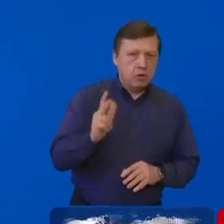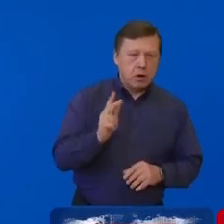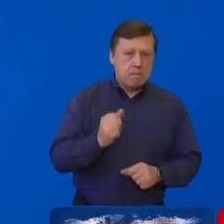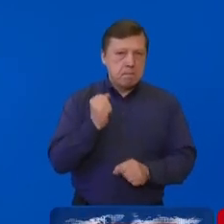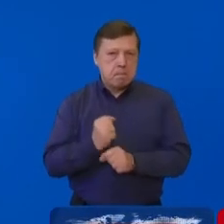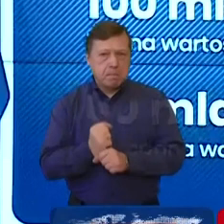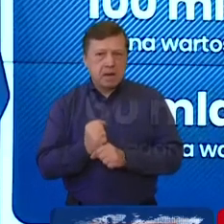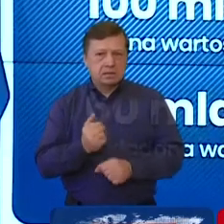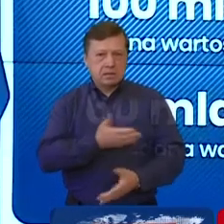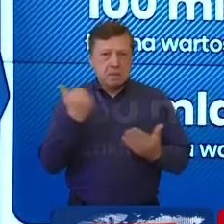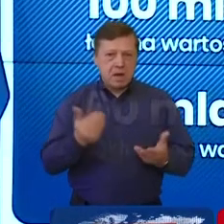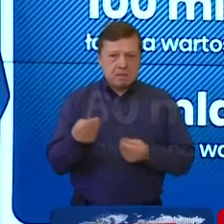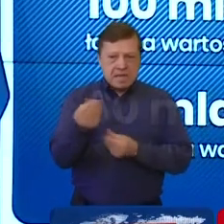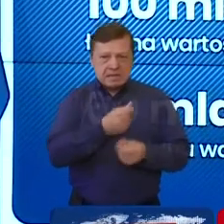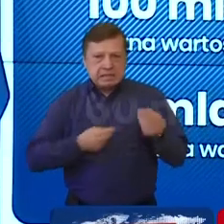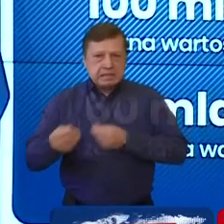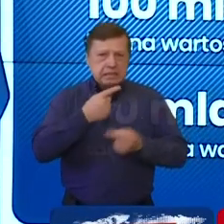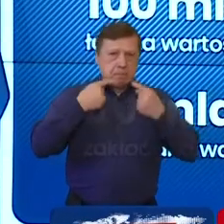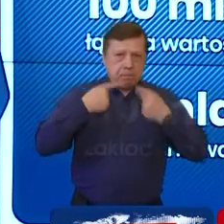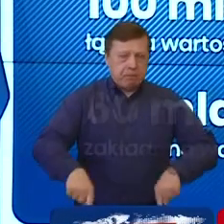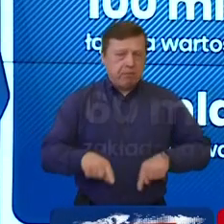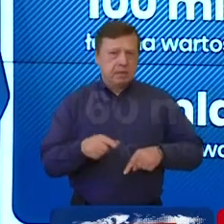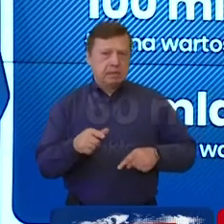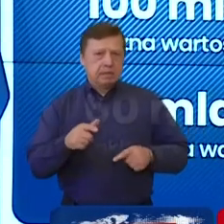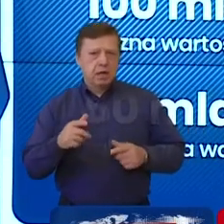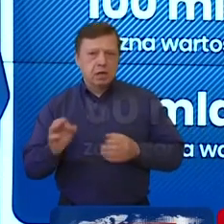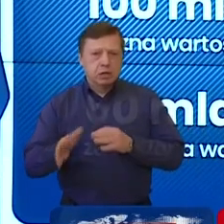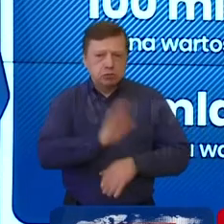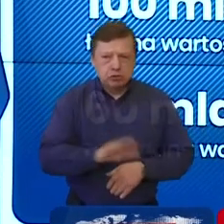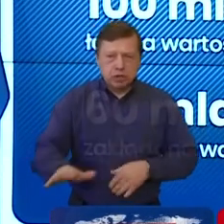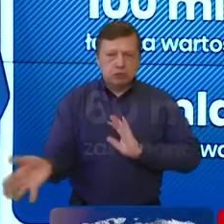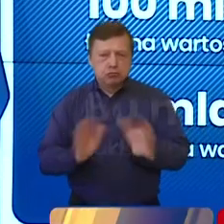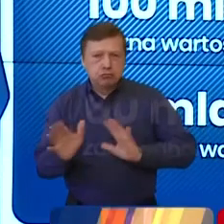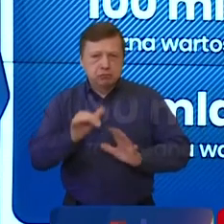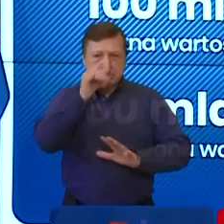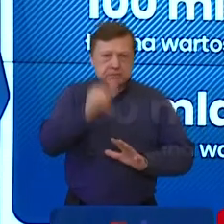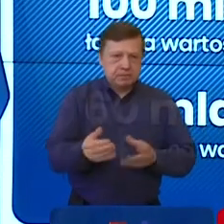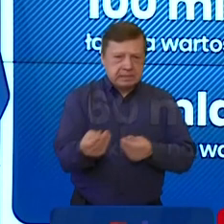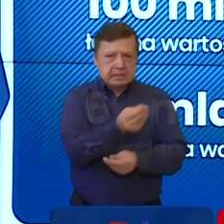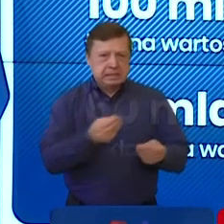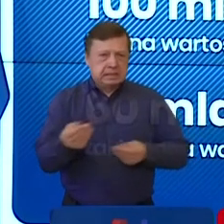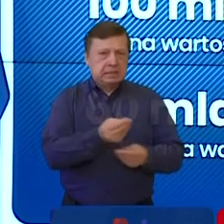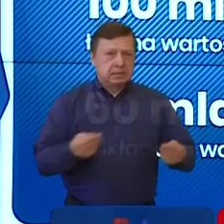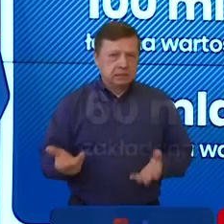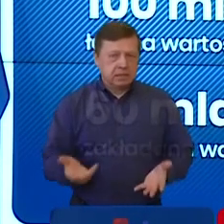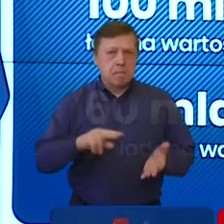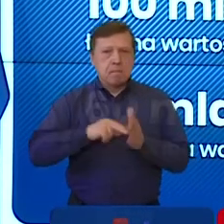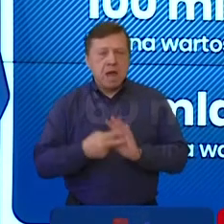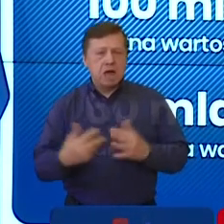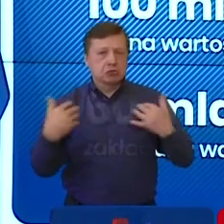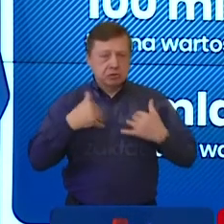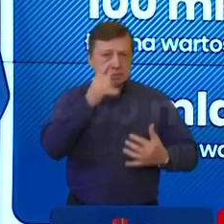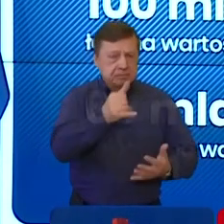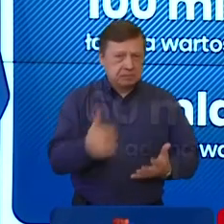mogą związać końca z końcem, nie mogą troszczyć się o dzieci we właściwy sposób, czy nie mogą po prostu planować swojego